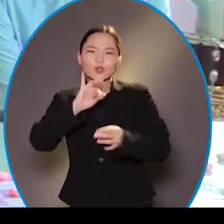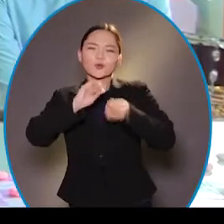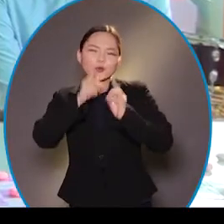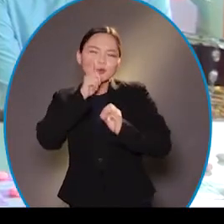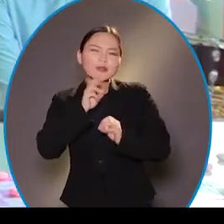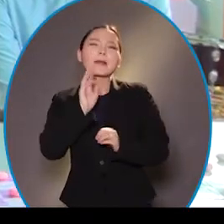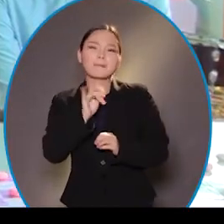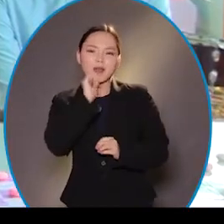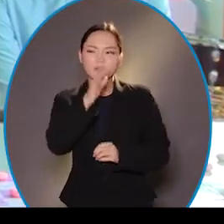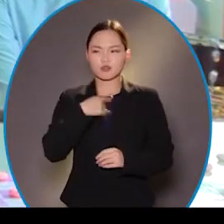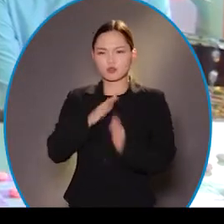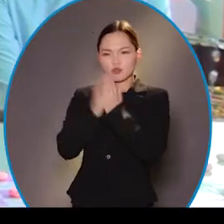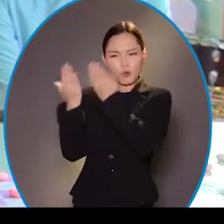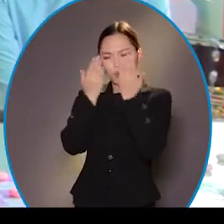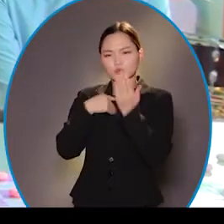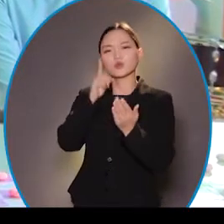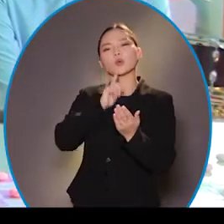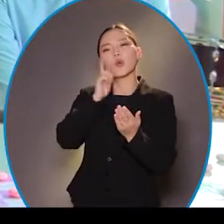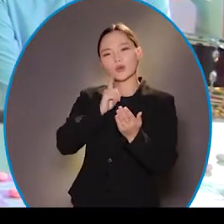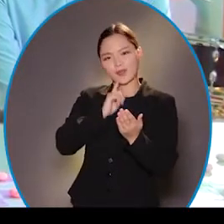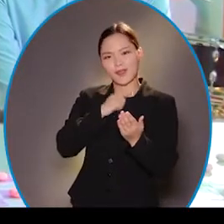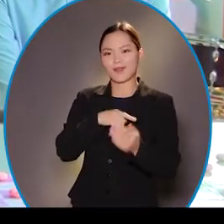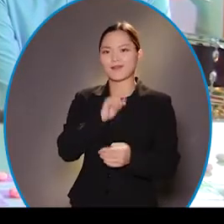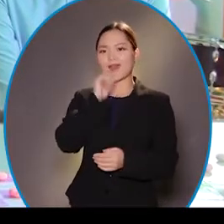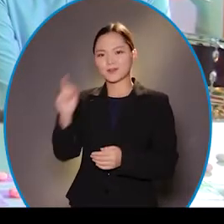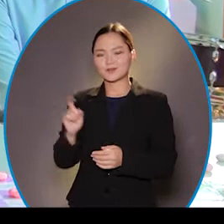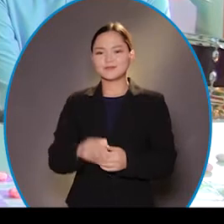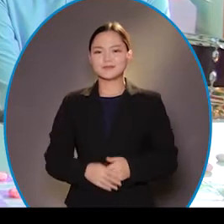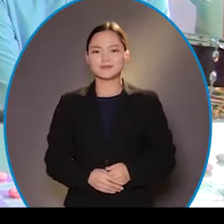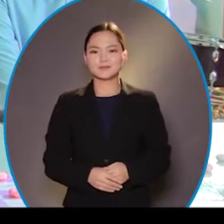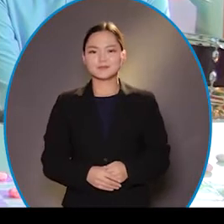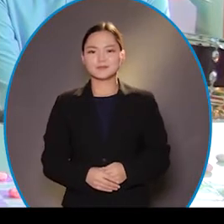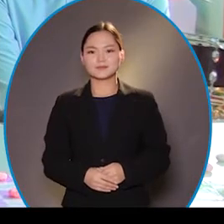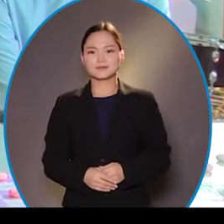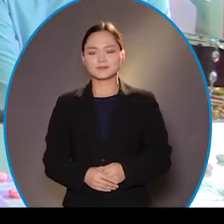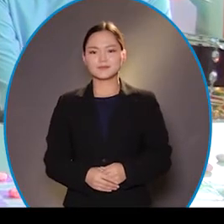дуртай? Ном унших, бүтэц хийх дуртай.